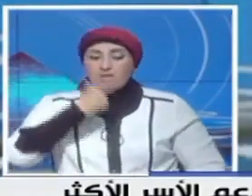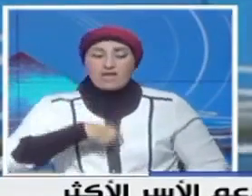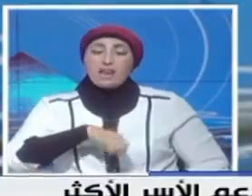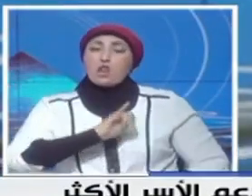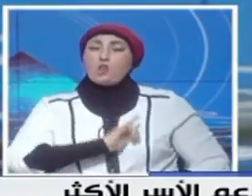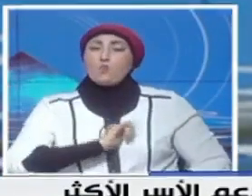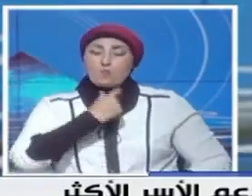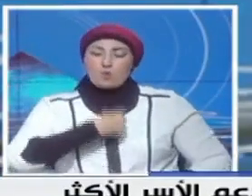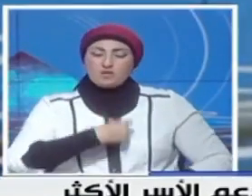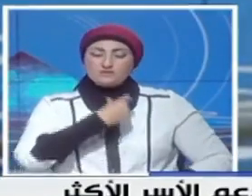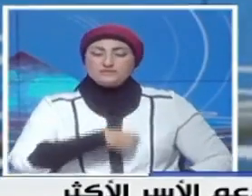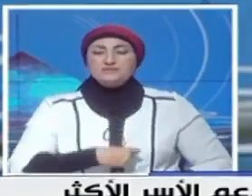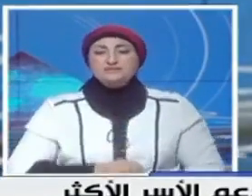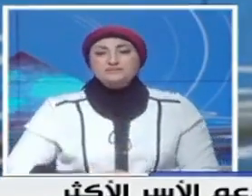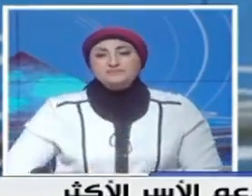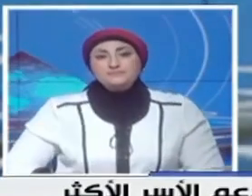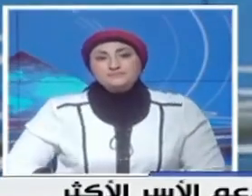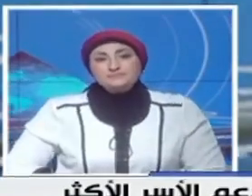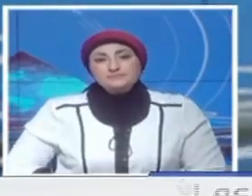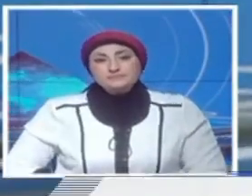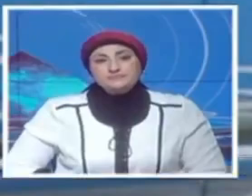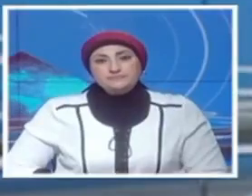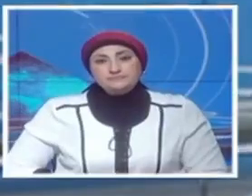كريمة للمواطنين.